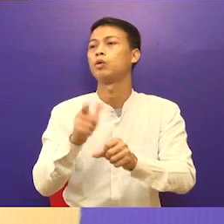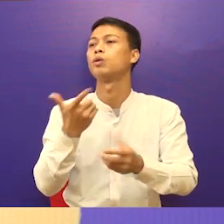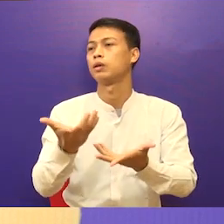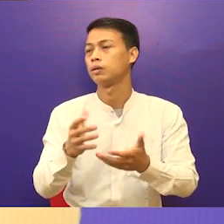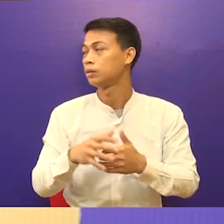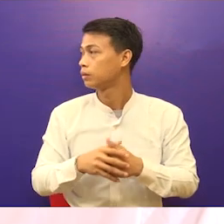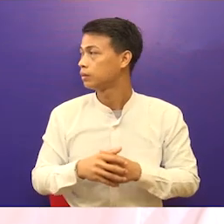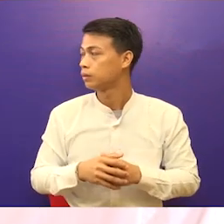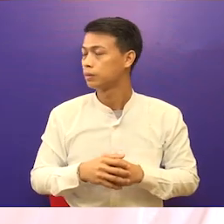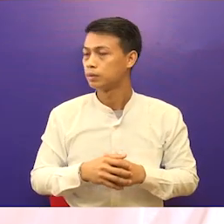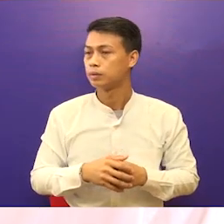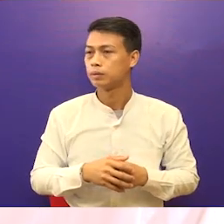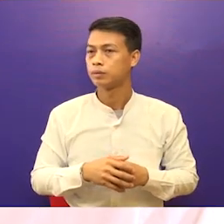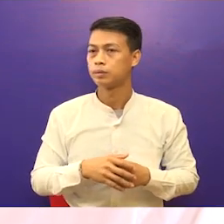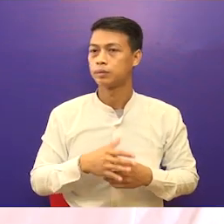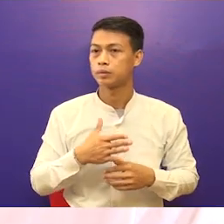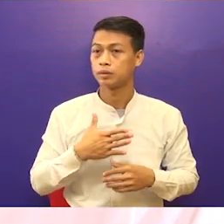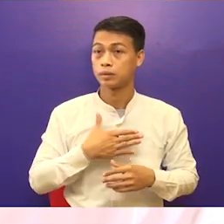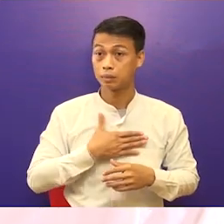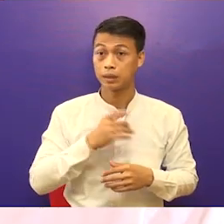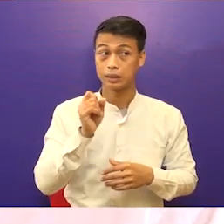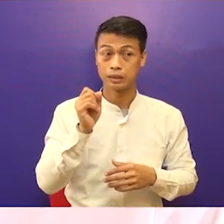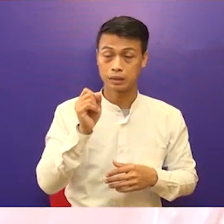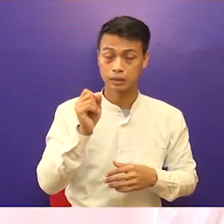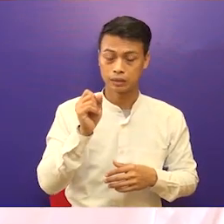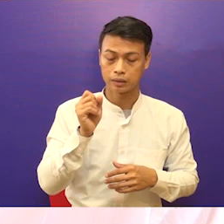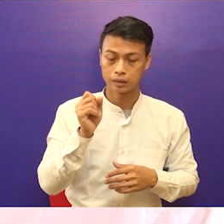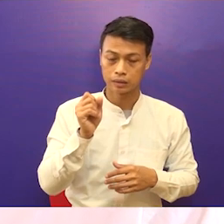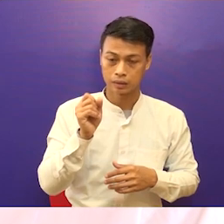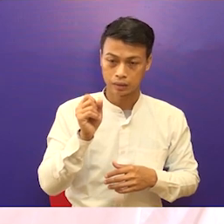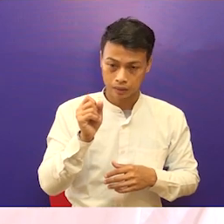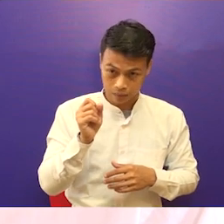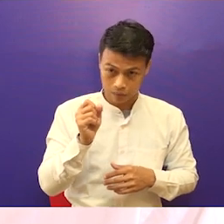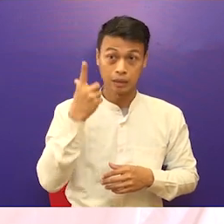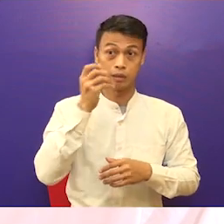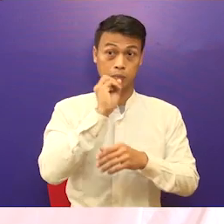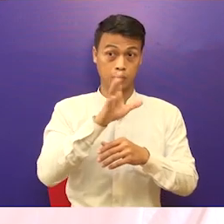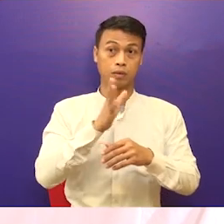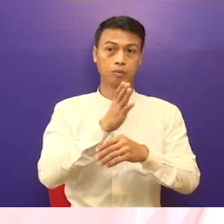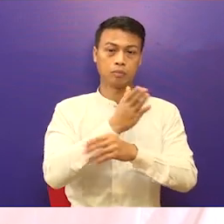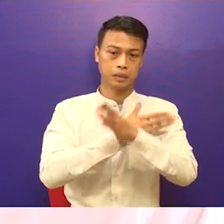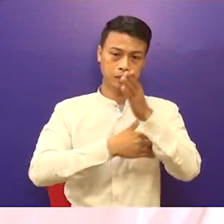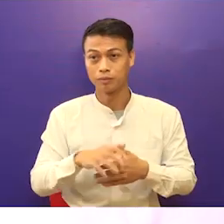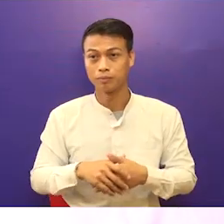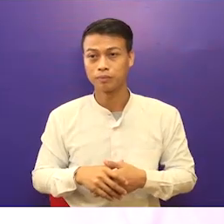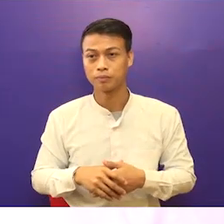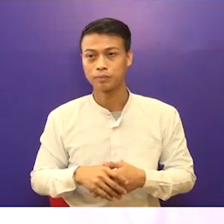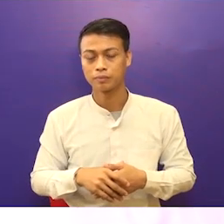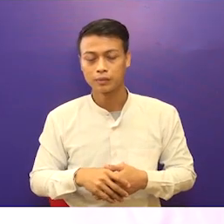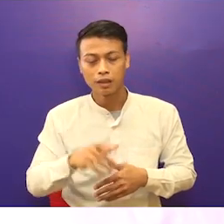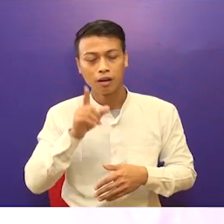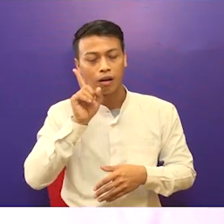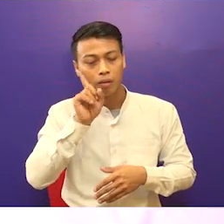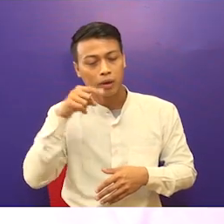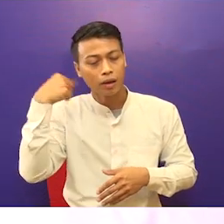ba jano ro lou ni da jano ro khu chin no chou ya chin ma ya me da mai now music de twa ba o jano ro chou ya ma phit de jano ro crb di